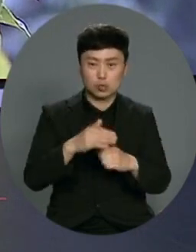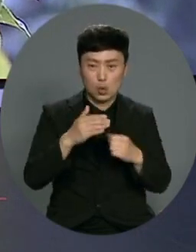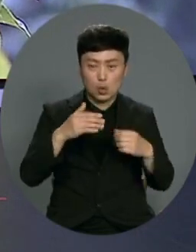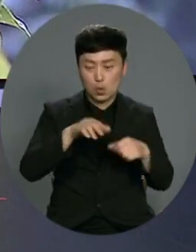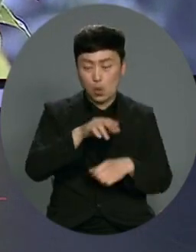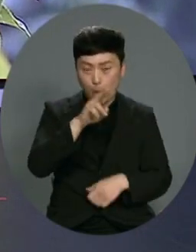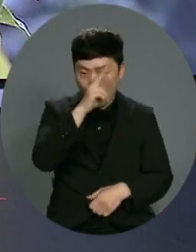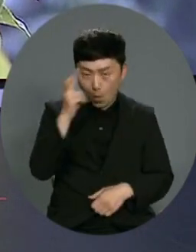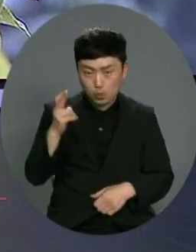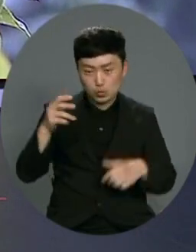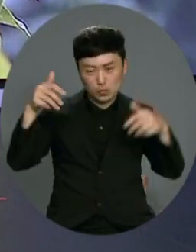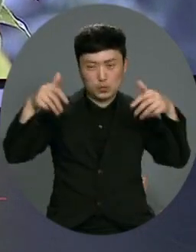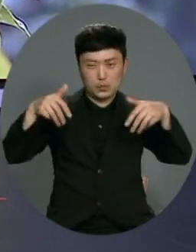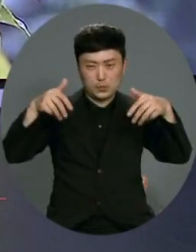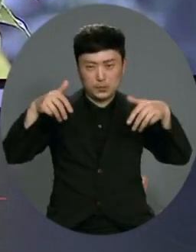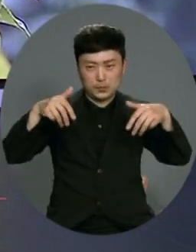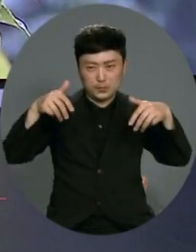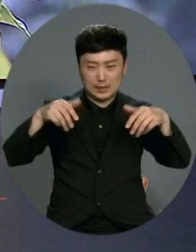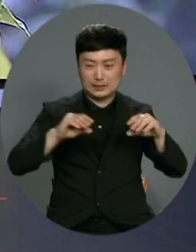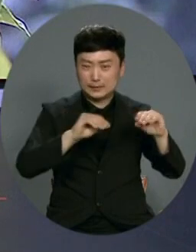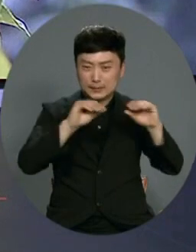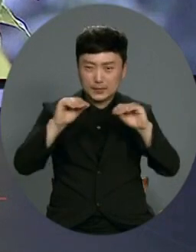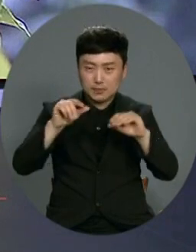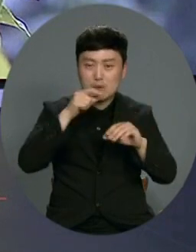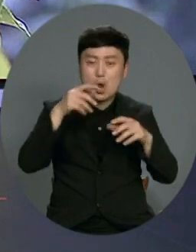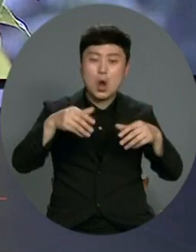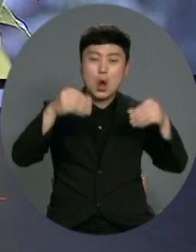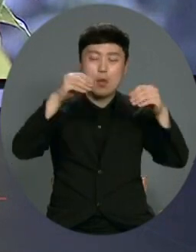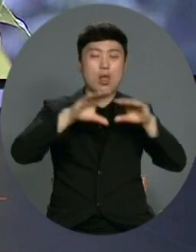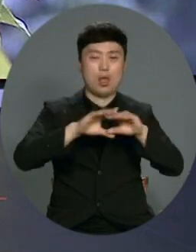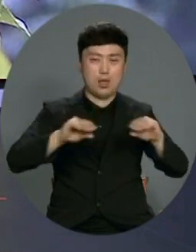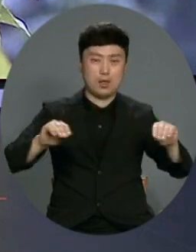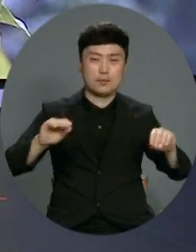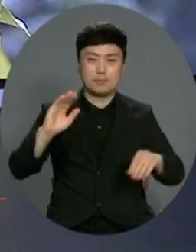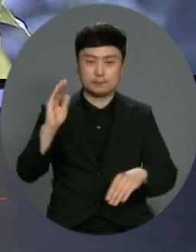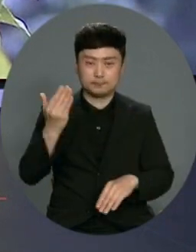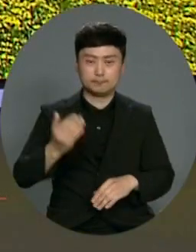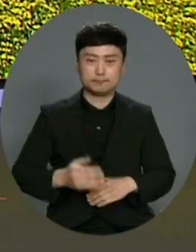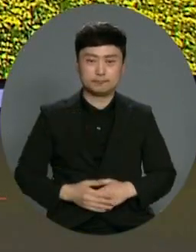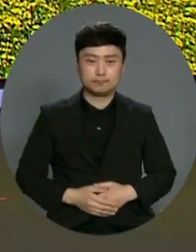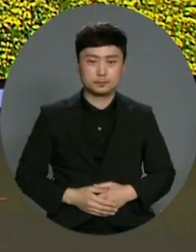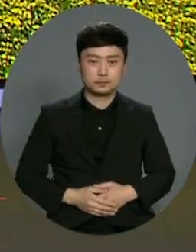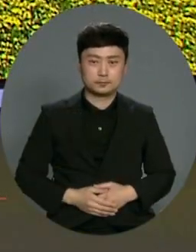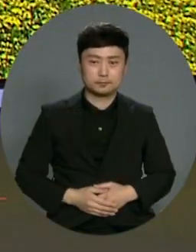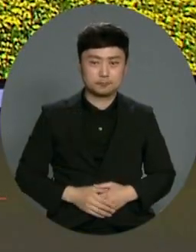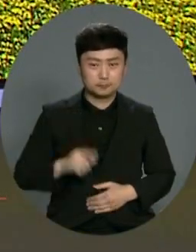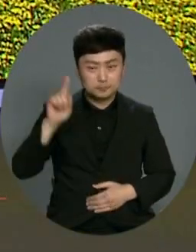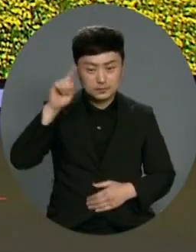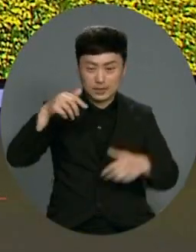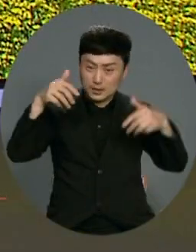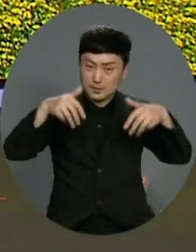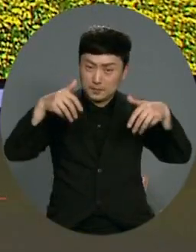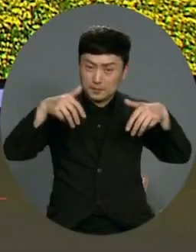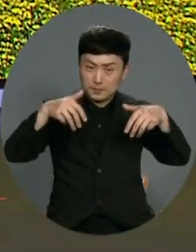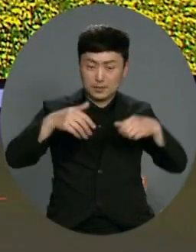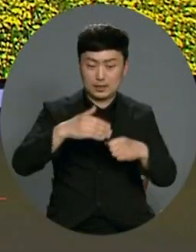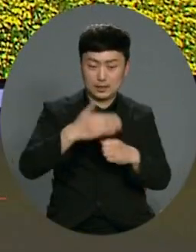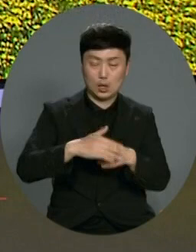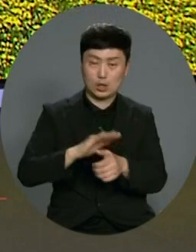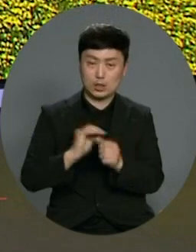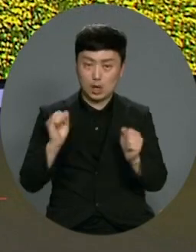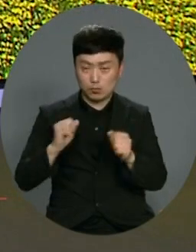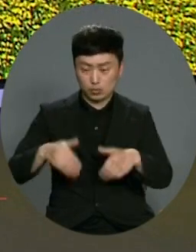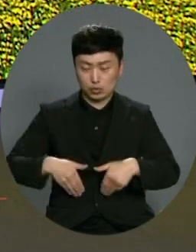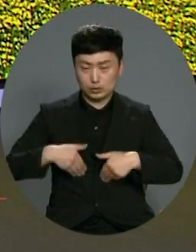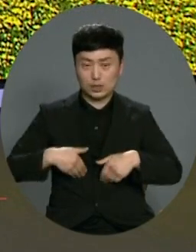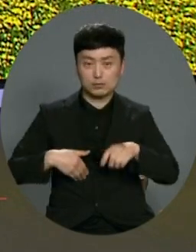오후부터 비가 내리면서 남아있는 흙먼지와 건조함도 조금 해소될 전망입니다 내일까지 예상되는 강수량은 대구와